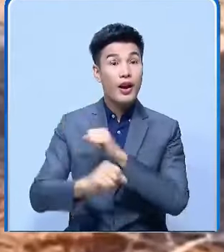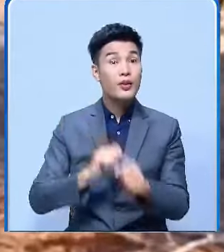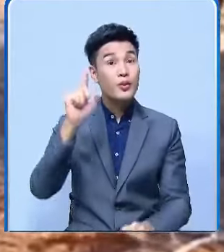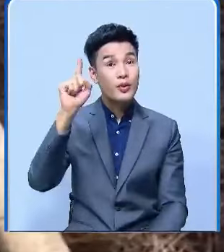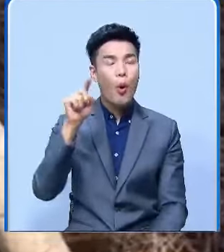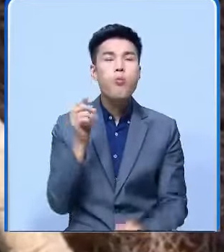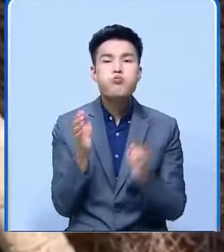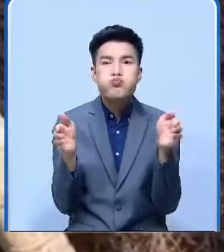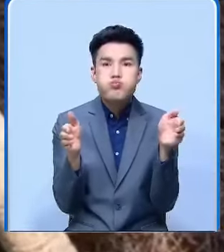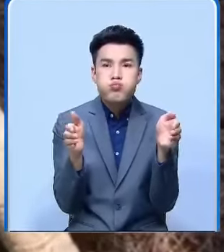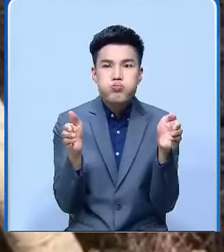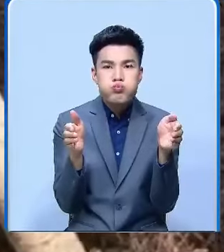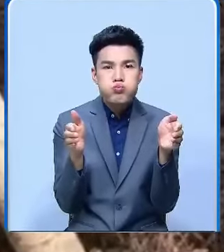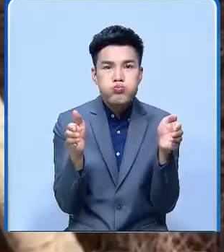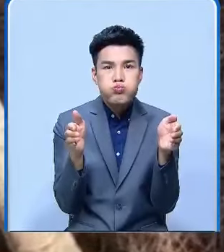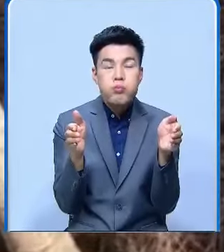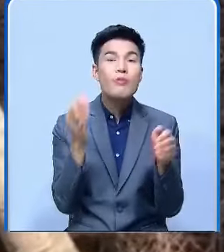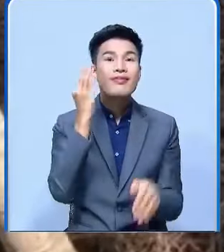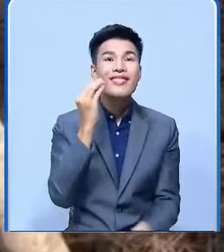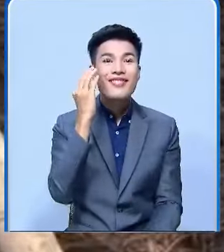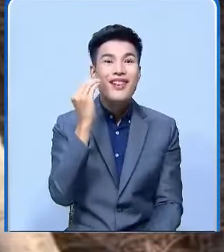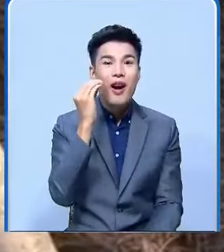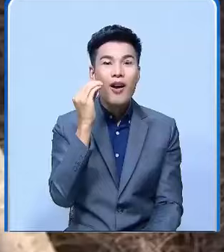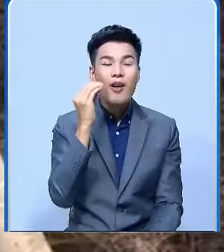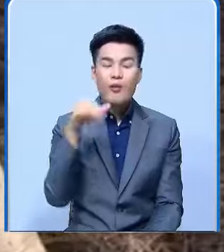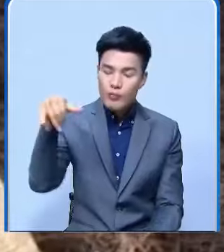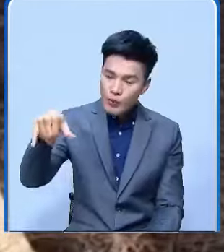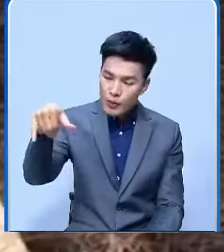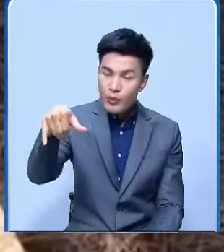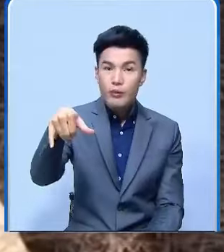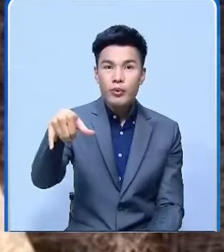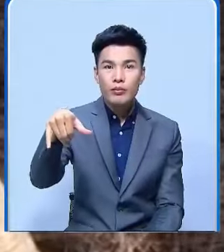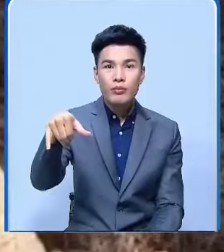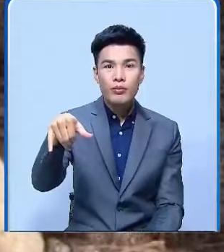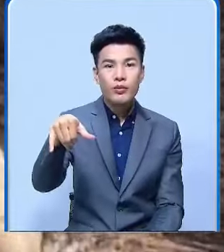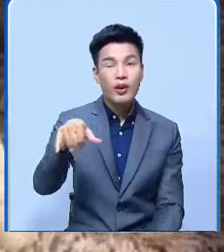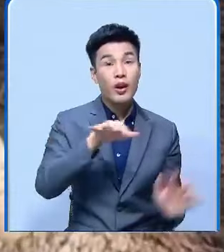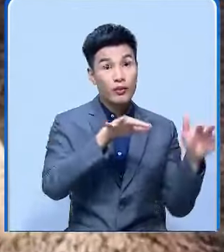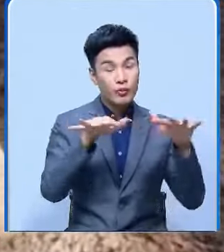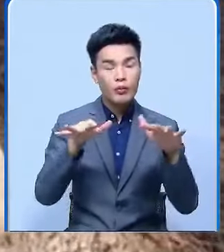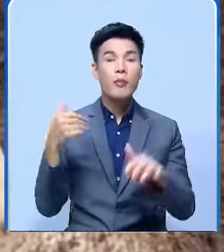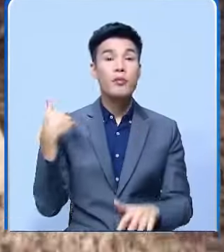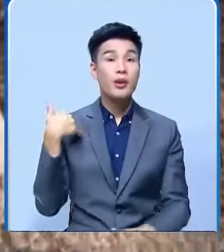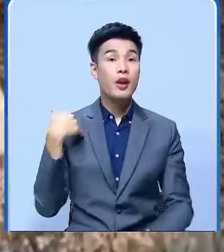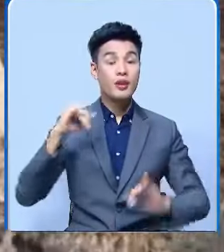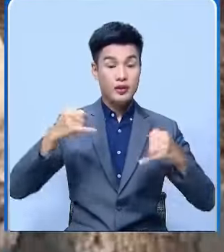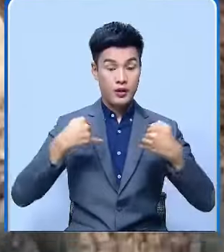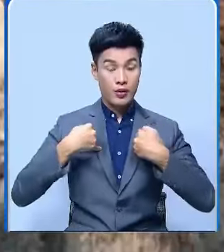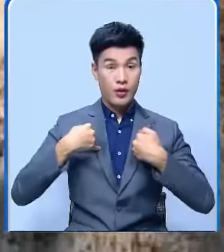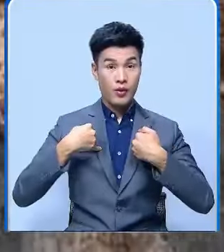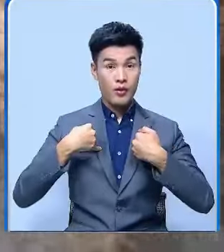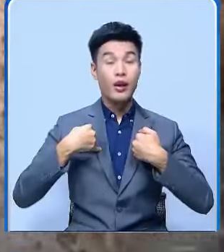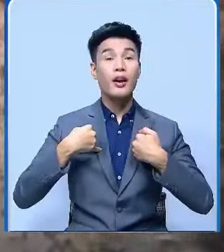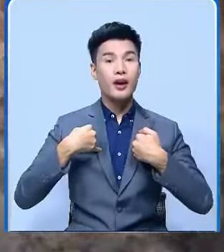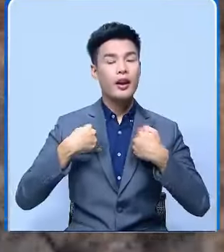นตุ๊ตะตุ๊ตาอยู่แล้วความน่ารักของมันนะคะดึงดูดนักท่องเที่ยวสิคุณอึ่งอายุ57ปีเป็นเจ้าของร้านอาหารบอกว่า